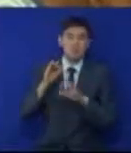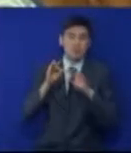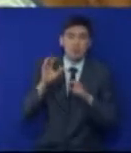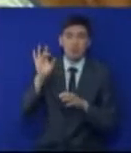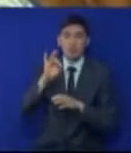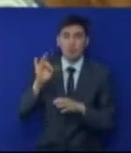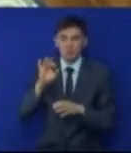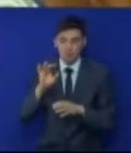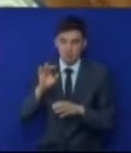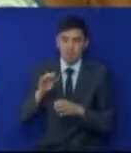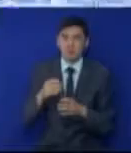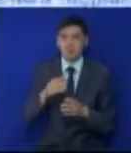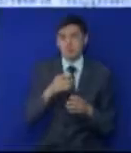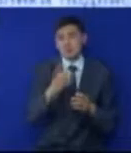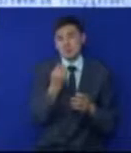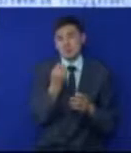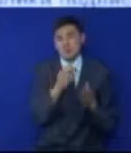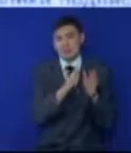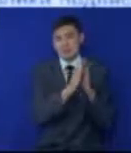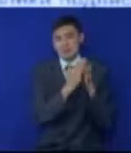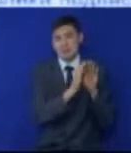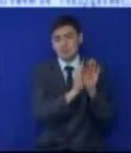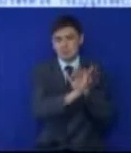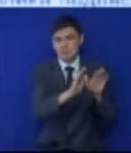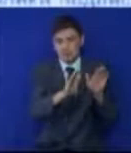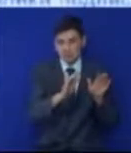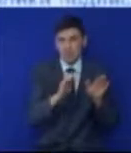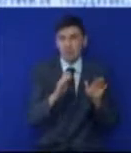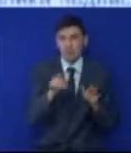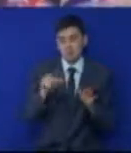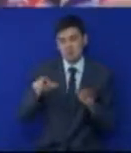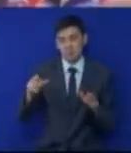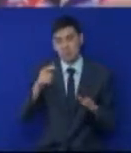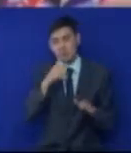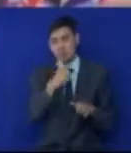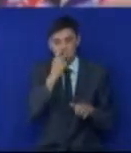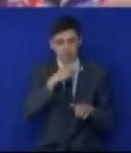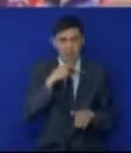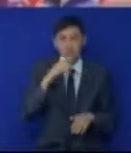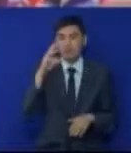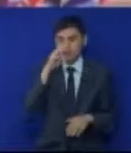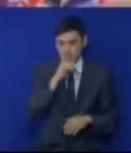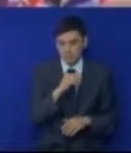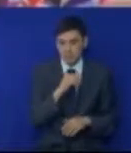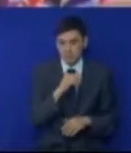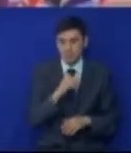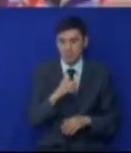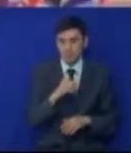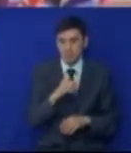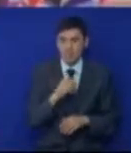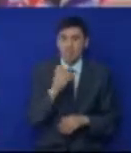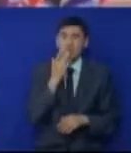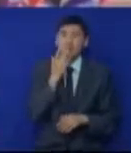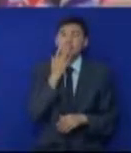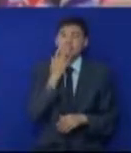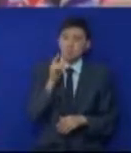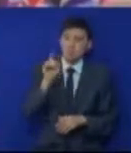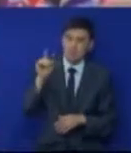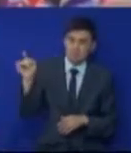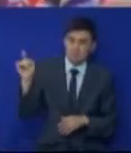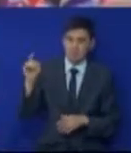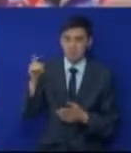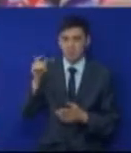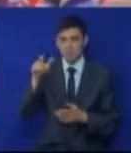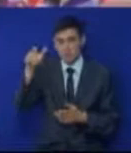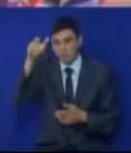Астананың 20 жылдығына арналған кітап көрмесі ұсынылды. Шетелдерден Қазақстанның түкпір-түкпірінен келген үлкен ғалымдарымыз